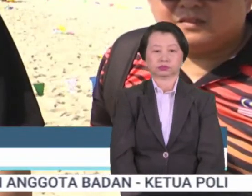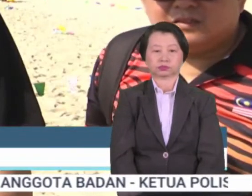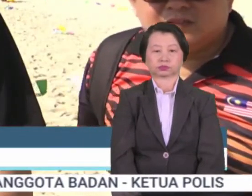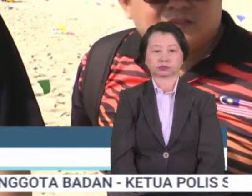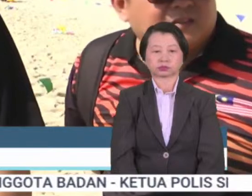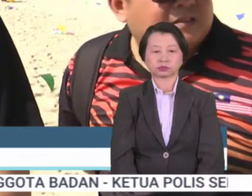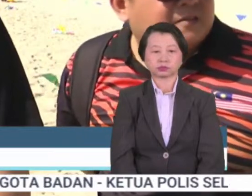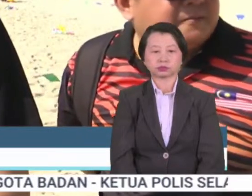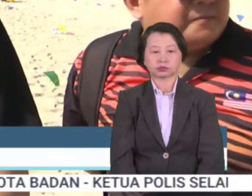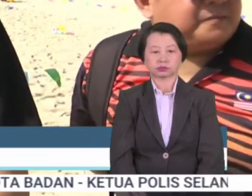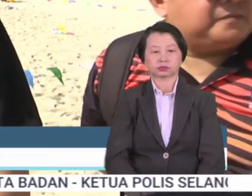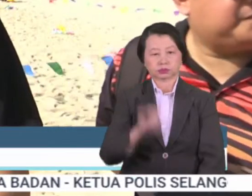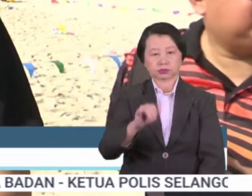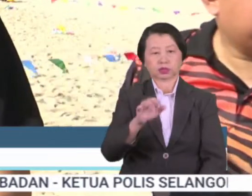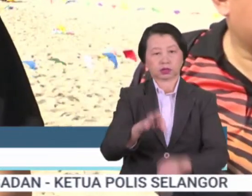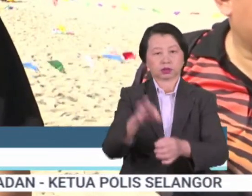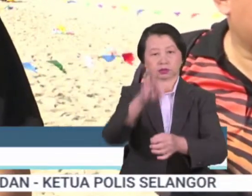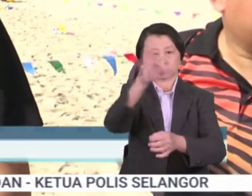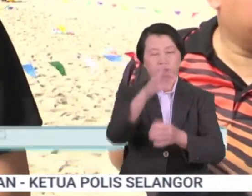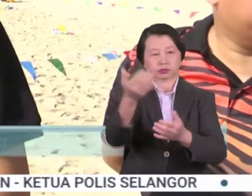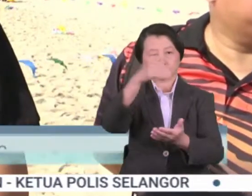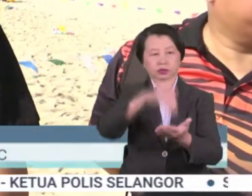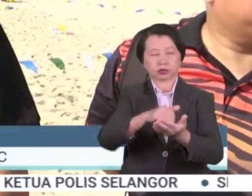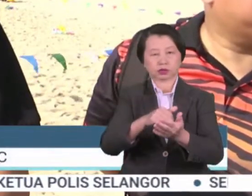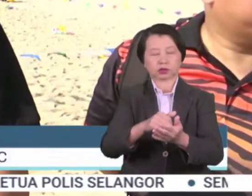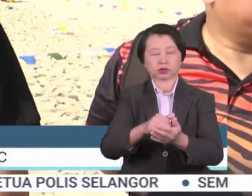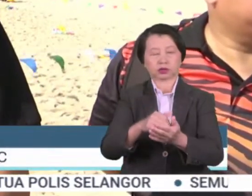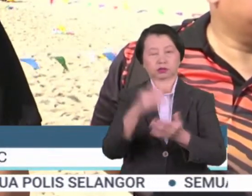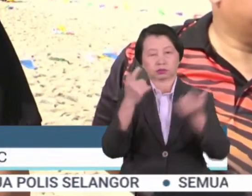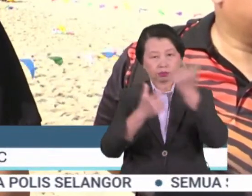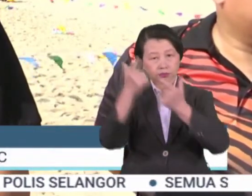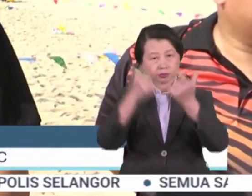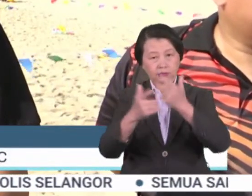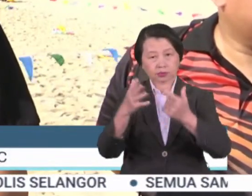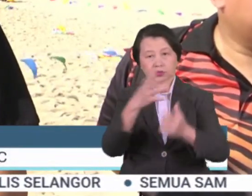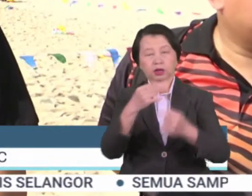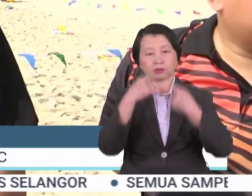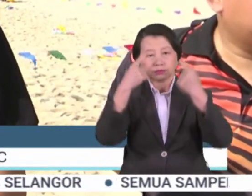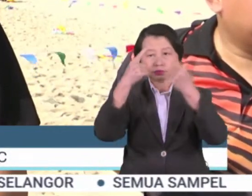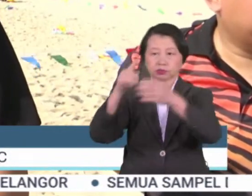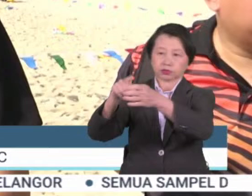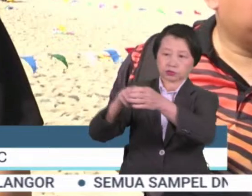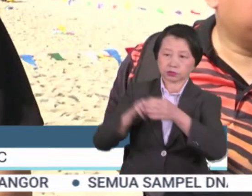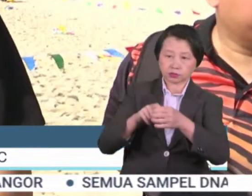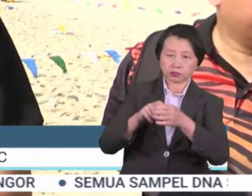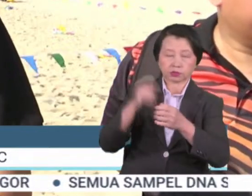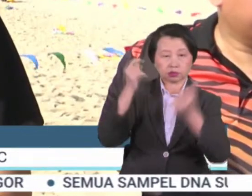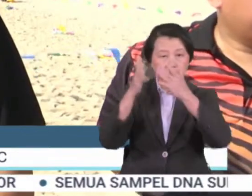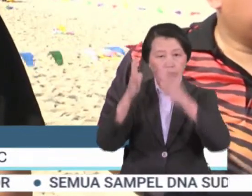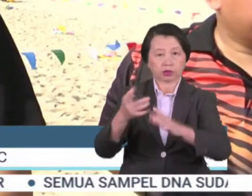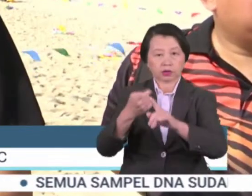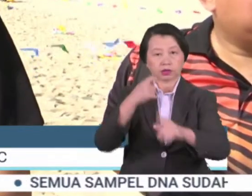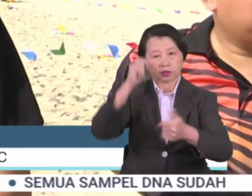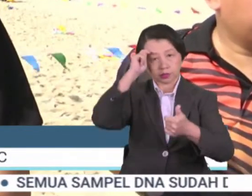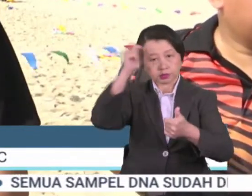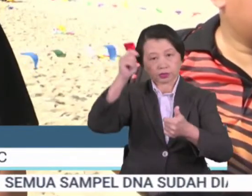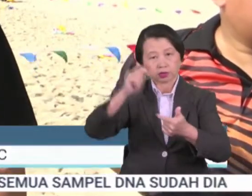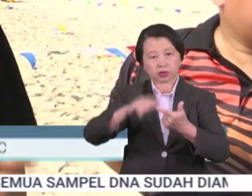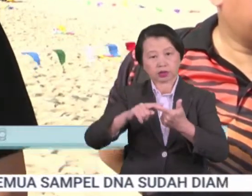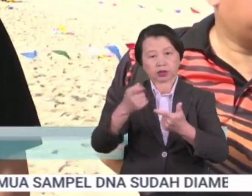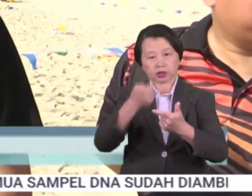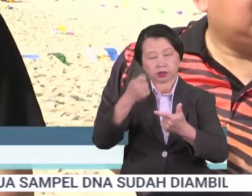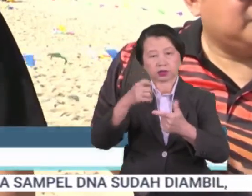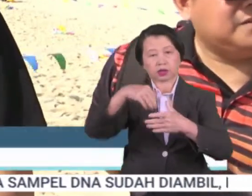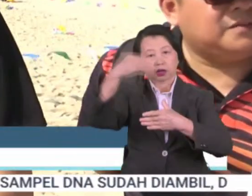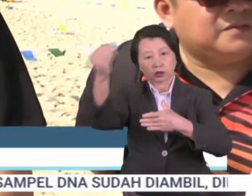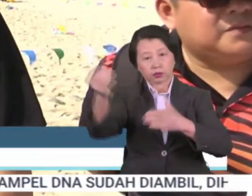Negeri ni akan menyemarakkan kembali aktiviti pelancongan dan kita berjaya juga menarik pengunjung-pengunjung mungkin daripada Terengganu mungkin juga